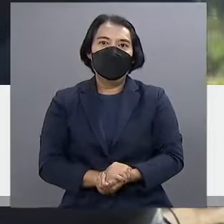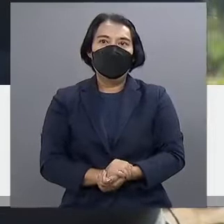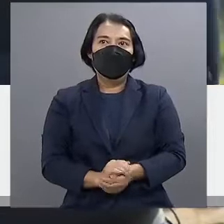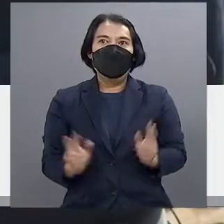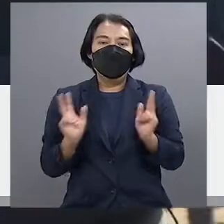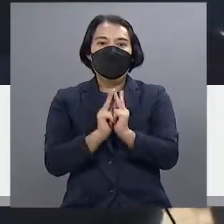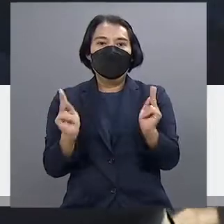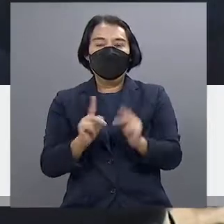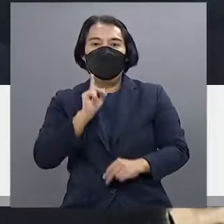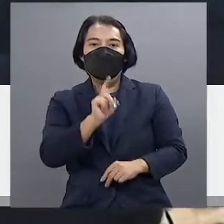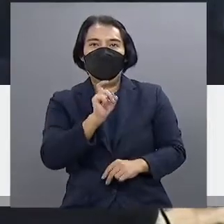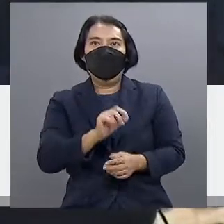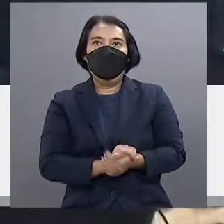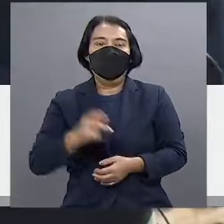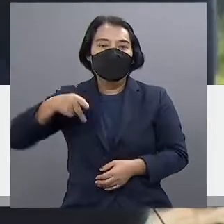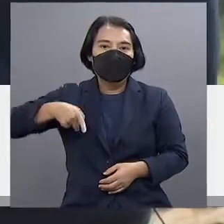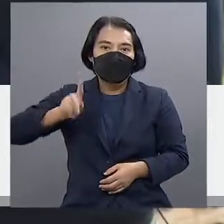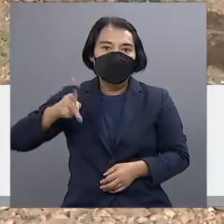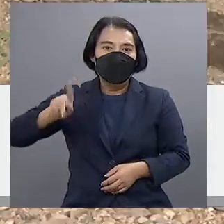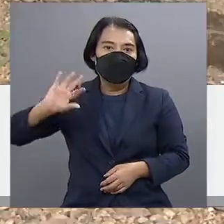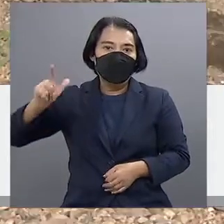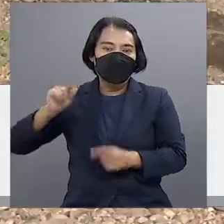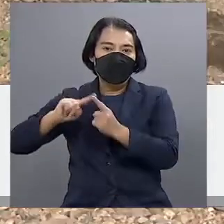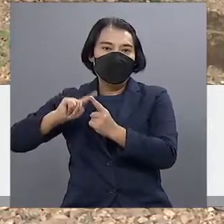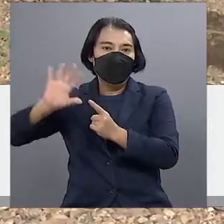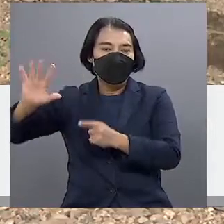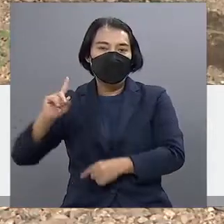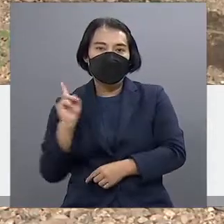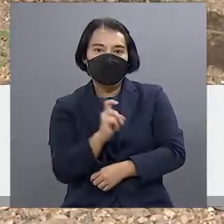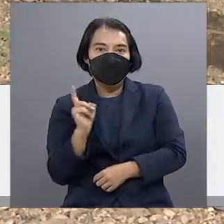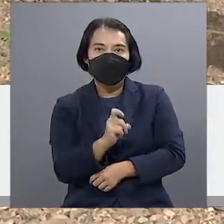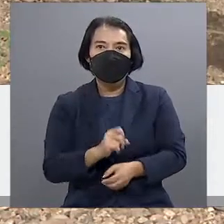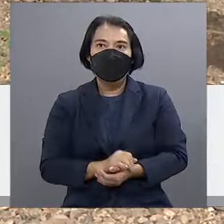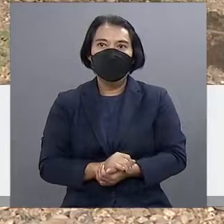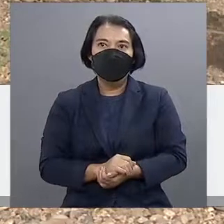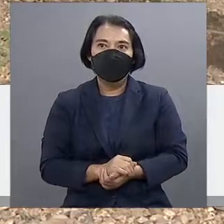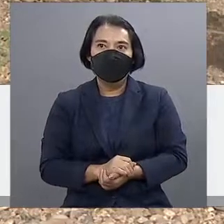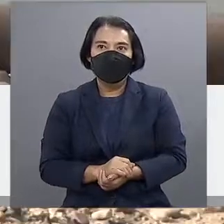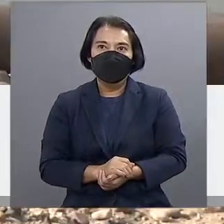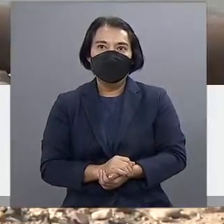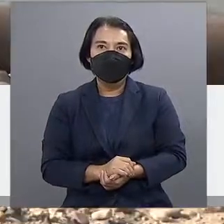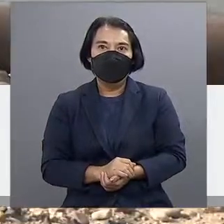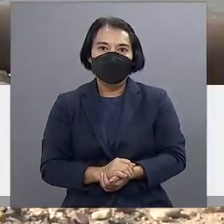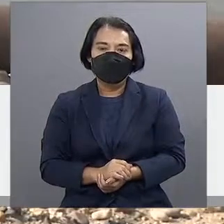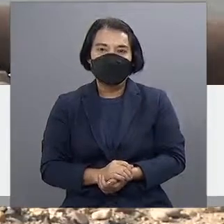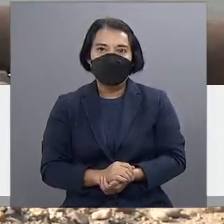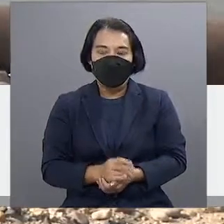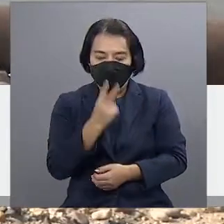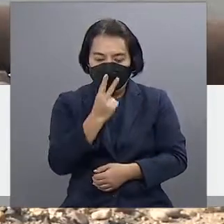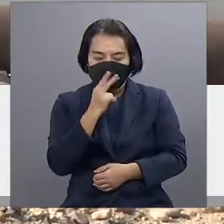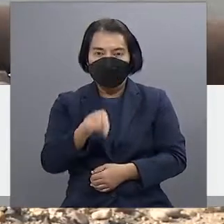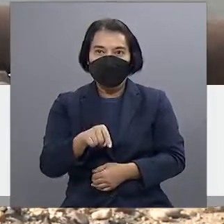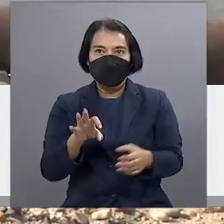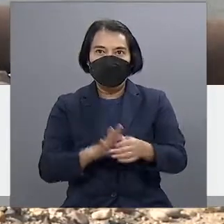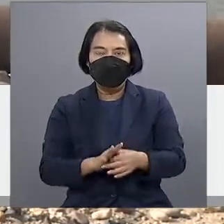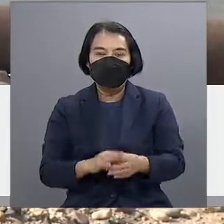สำนักงานปปทเขต 5ได้จากการตรวจสอบพื้นที่พบว่ามีการดูดทรายจากแม่น้ำ